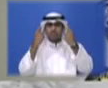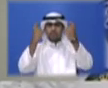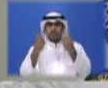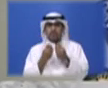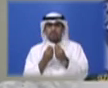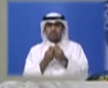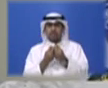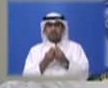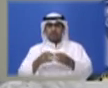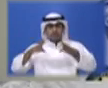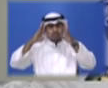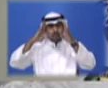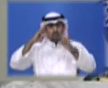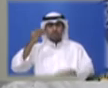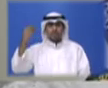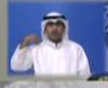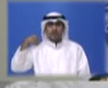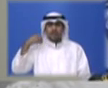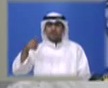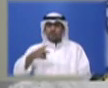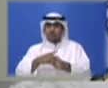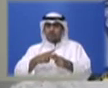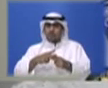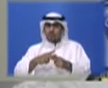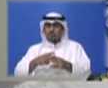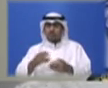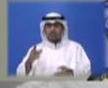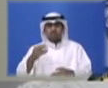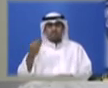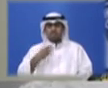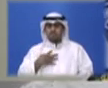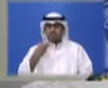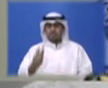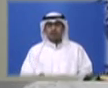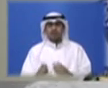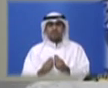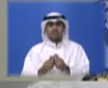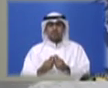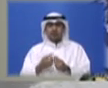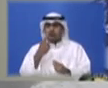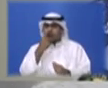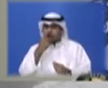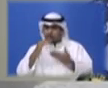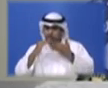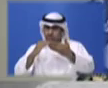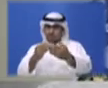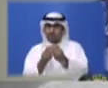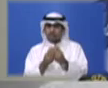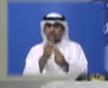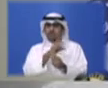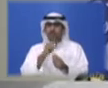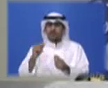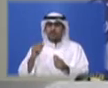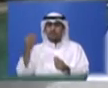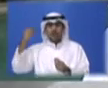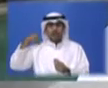بفرضوا علينا من طيبهم ومن أخلاقهم ومن كرمهم أن نكون دائما وباستمرار بالخدمة لهم لأنهم بيستأهلوا